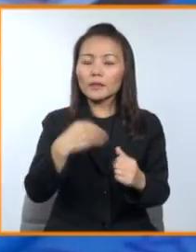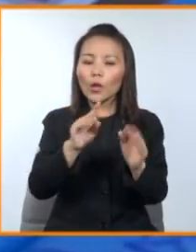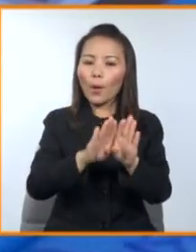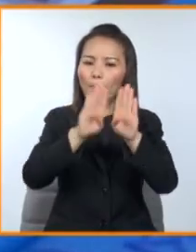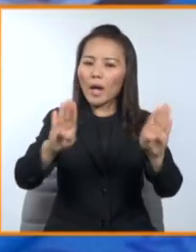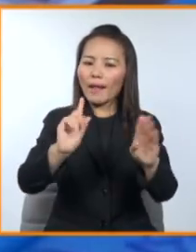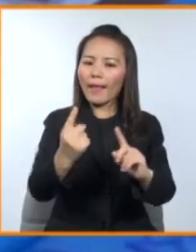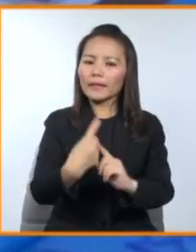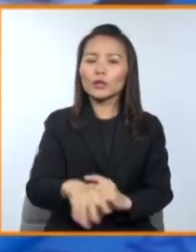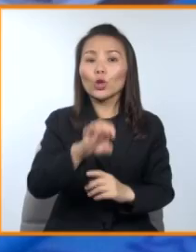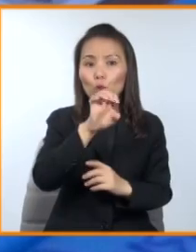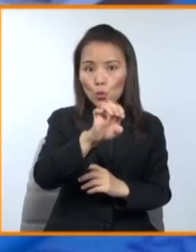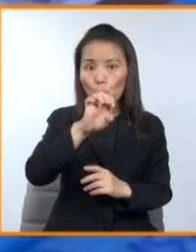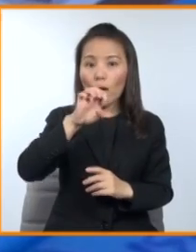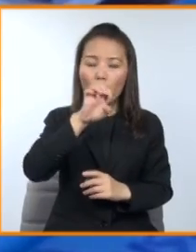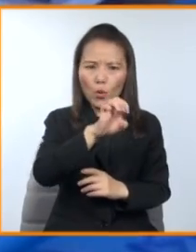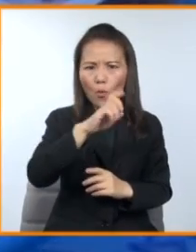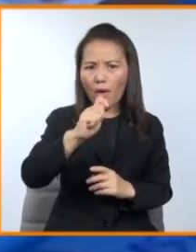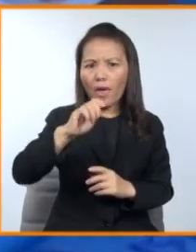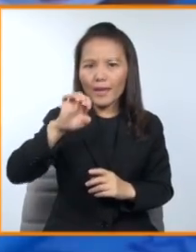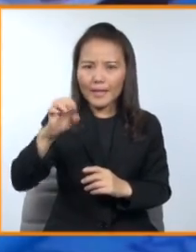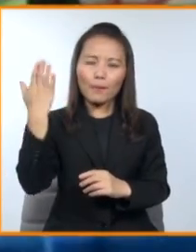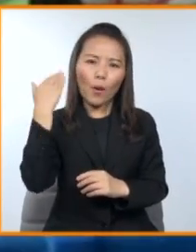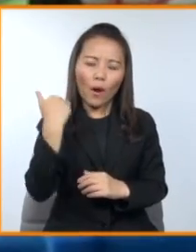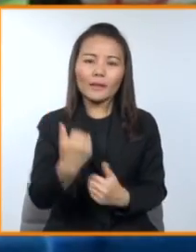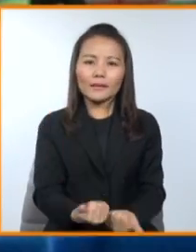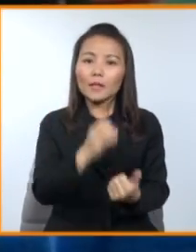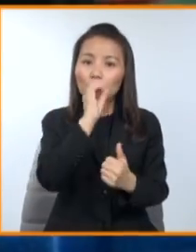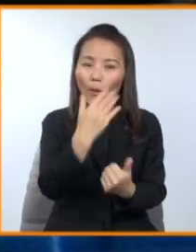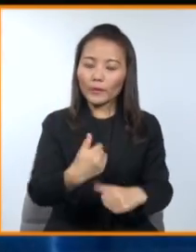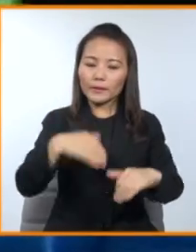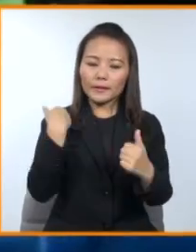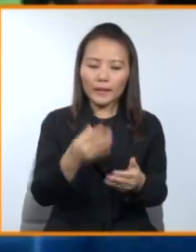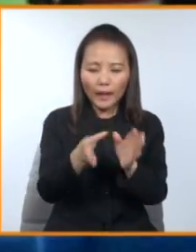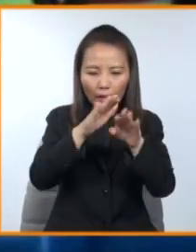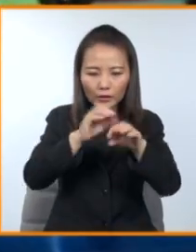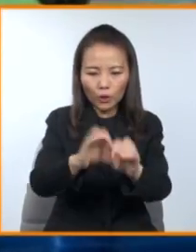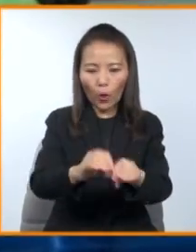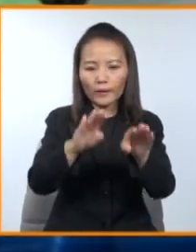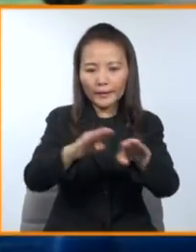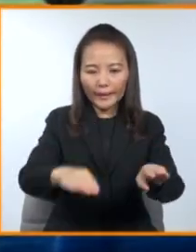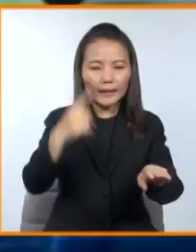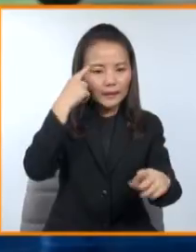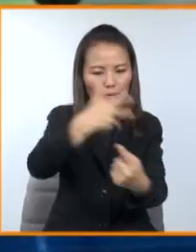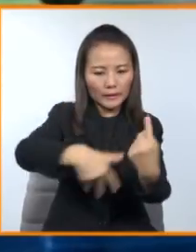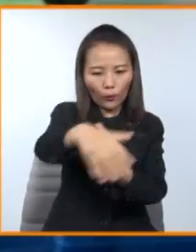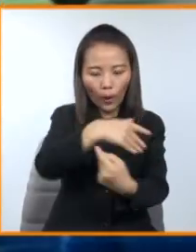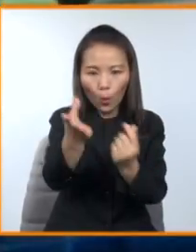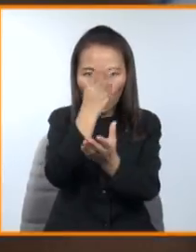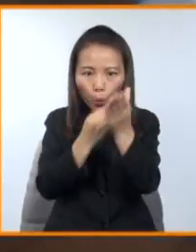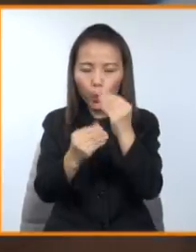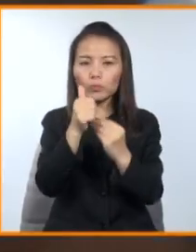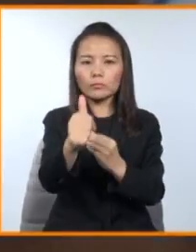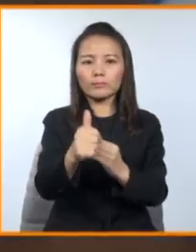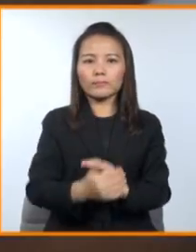รัฐอาหรับเอมิเรตส์หรือ UAE เมื่อไม่นานมานี้โดยหวังจะเพิ่มทักษะการเรียนรู้เกี่ยวกับสิ่งแวดล้อมรอบตัวให้แ